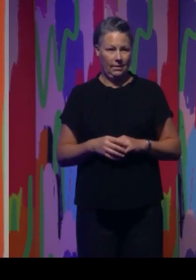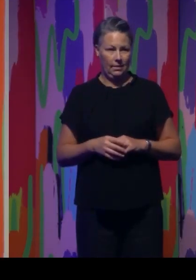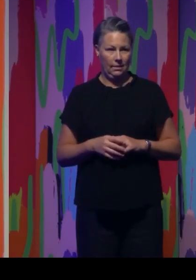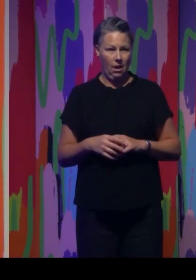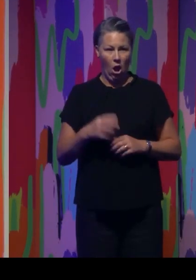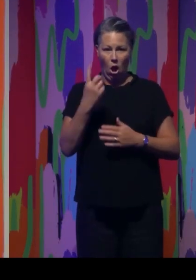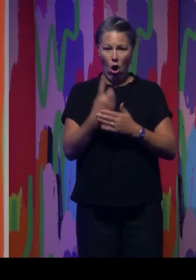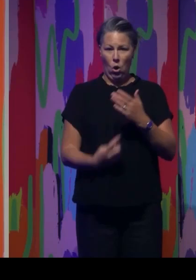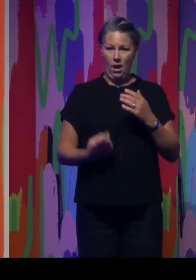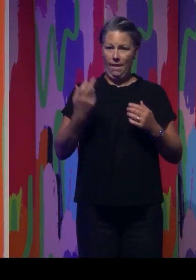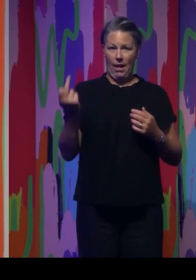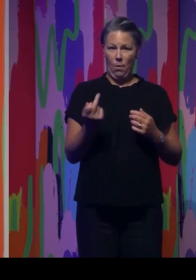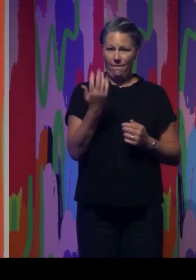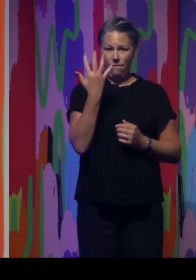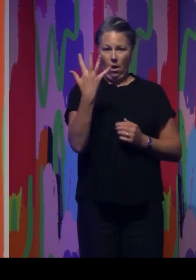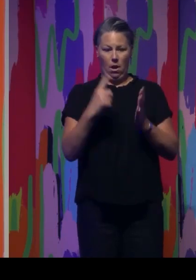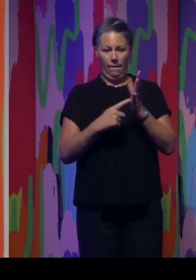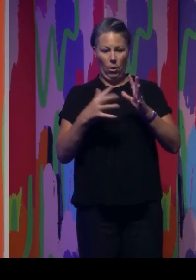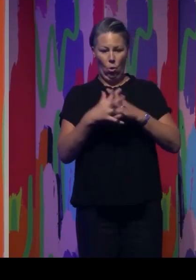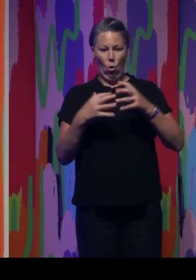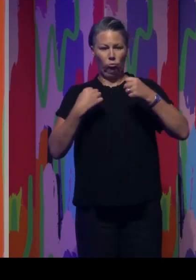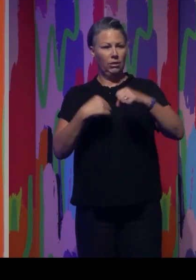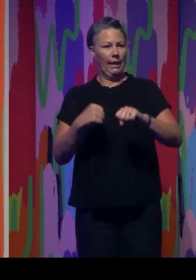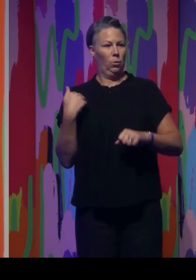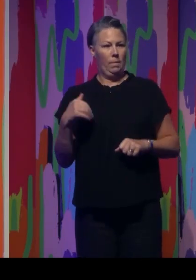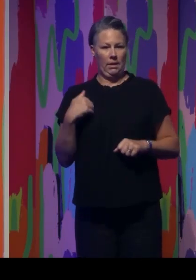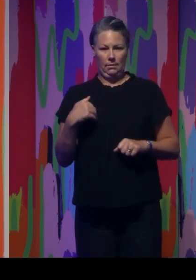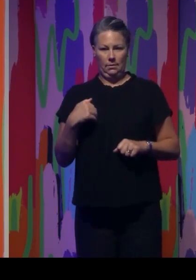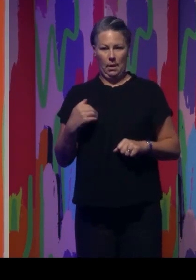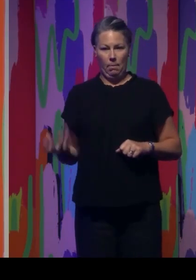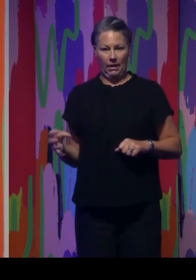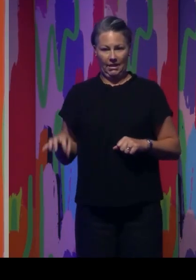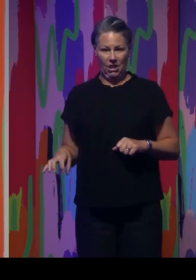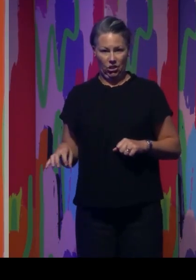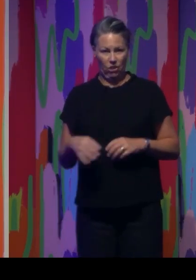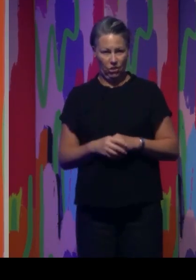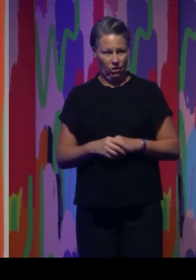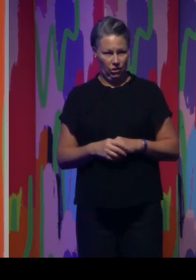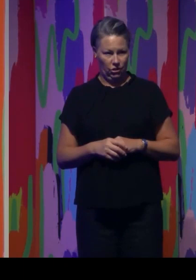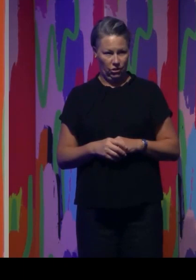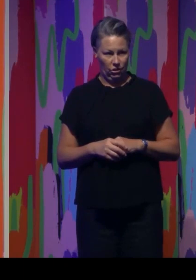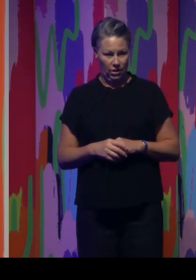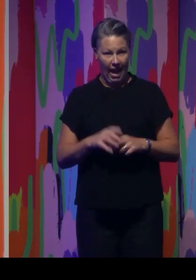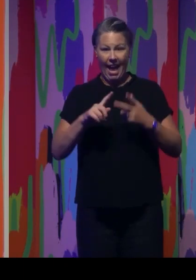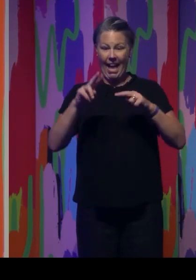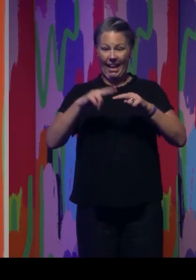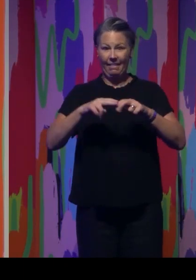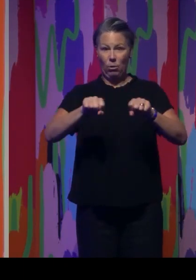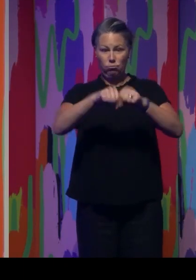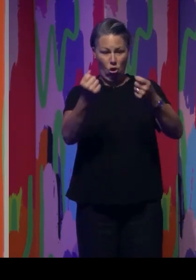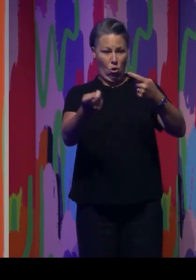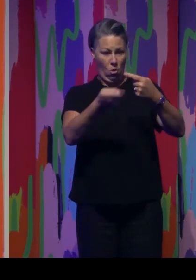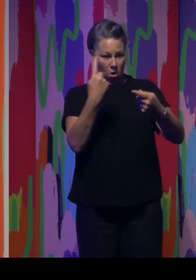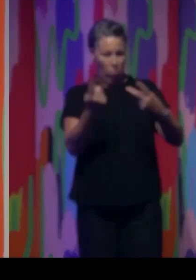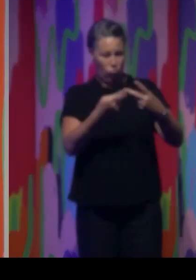ক্লজ অ্যাভেলেবল অ্যান্ড বেসড অন দ্যাট দে ক্যান কল দেমসেলফ ডিভোর্স আদার দেন দ্যাট দে ক্যানট এবং